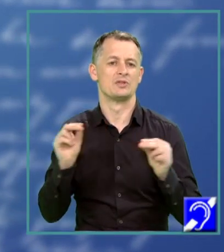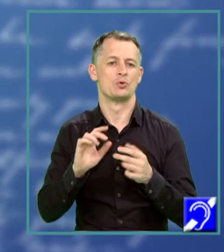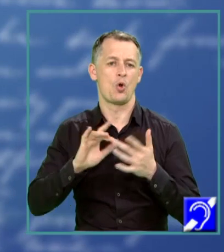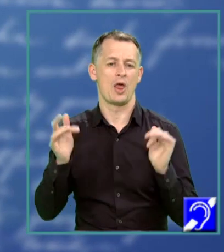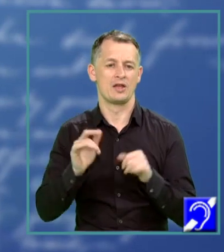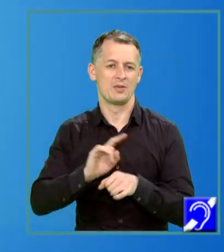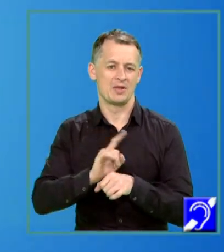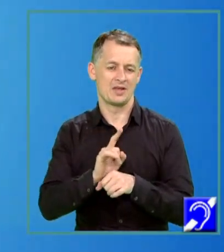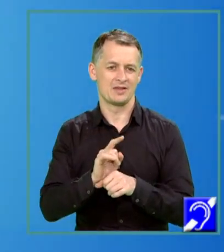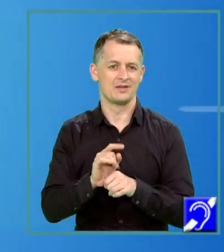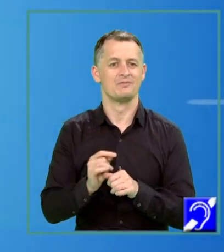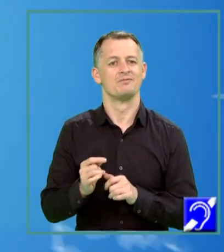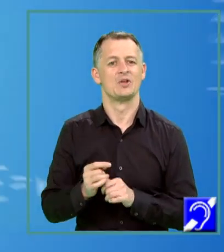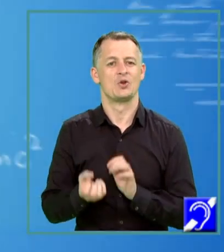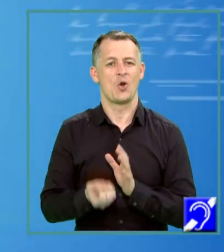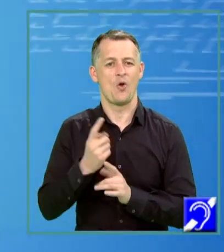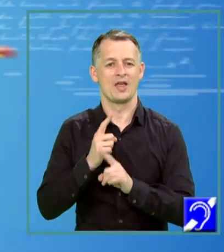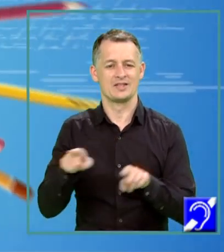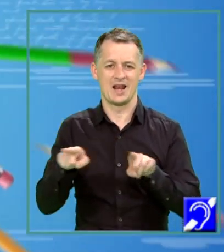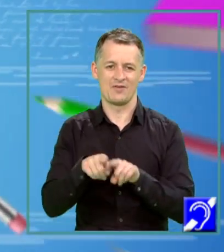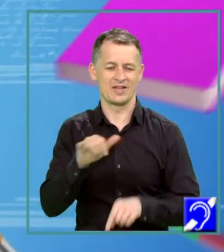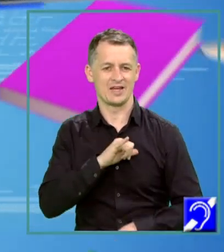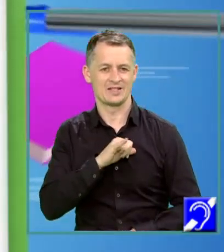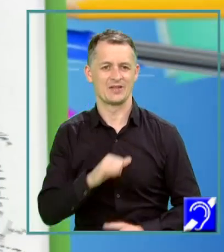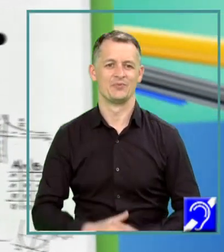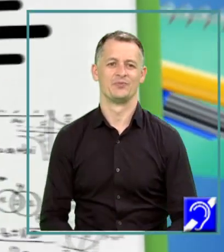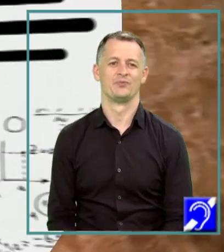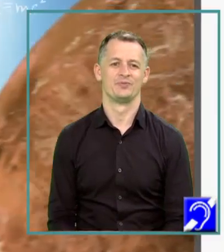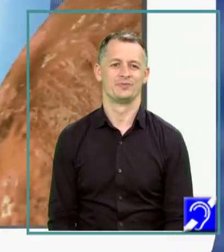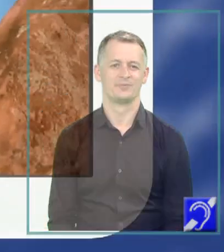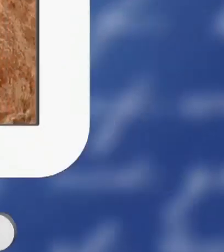Revenim în câteva minute colecție la fel de interesantă